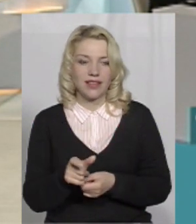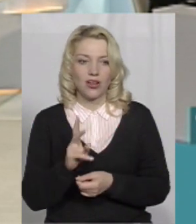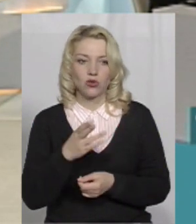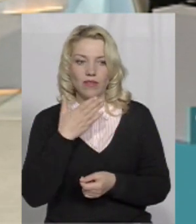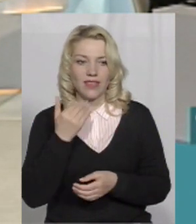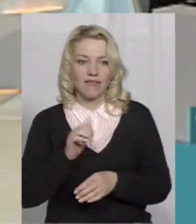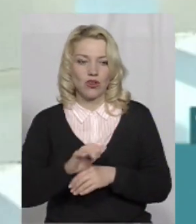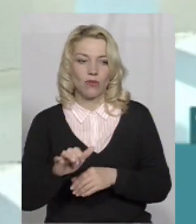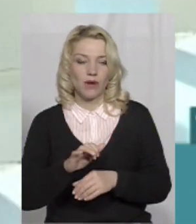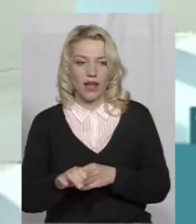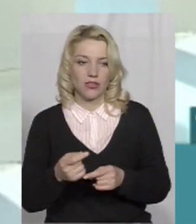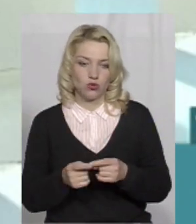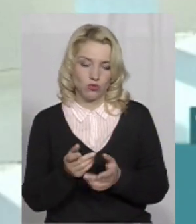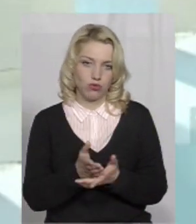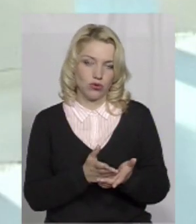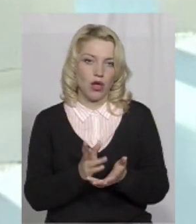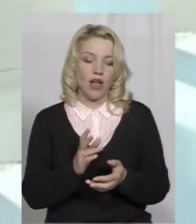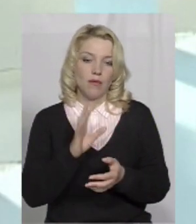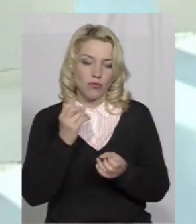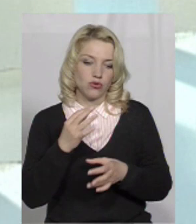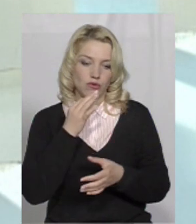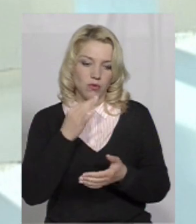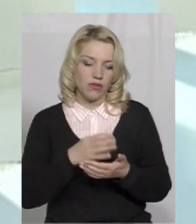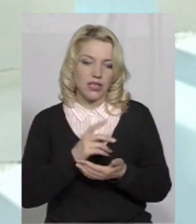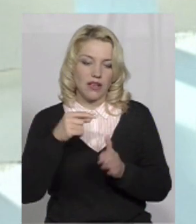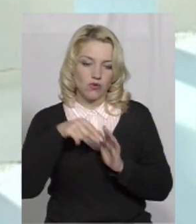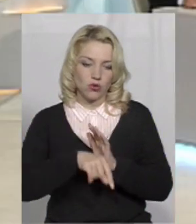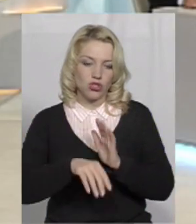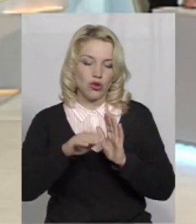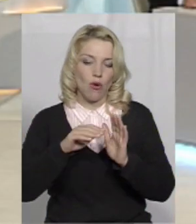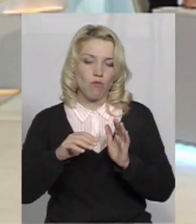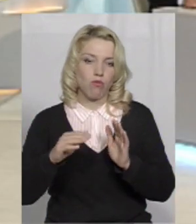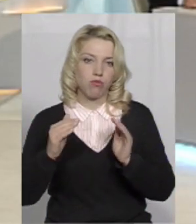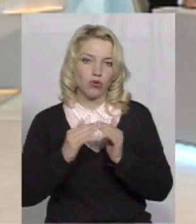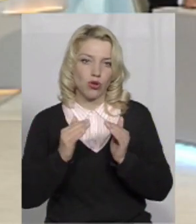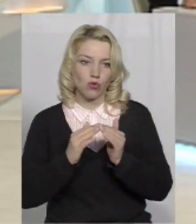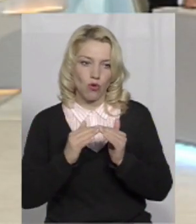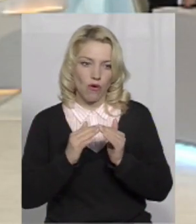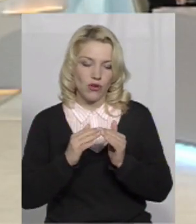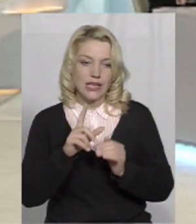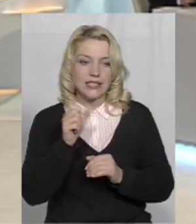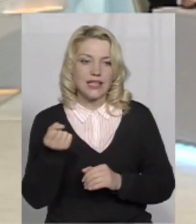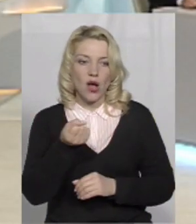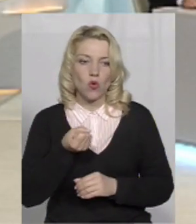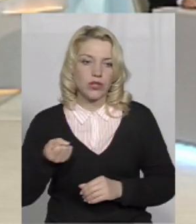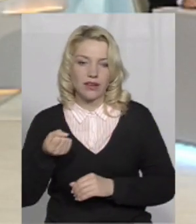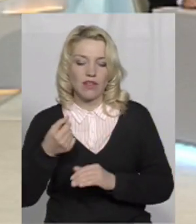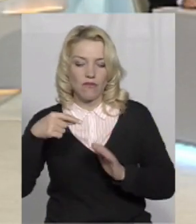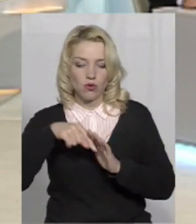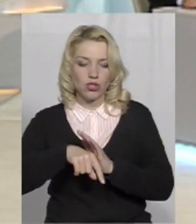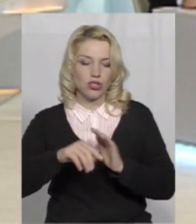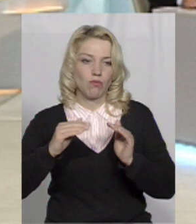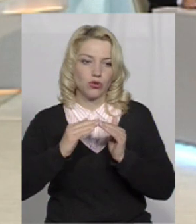не виробляє. Він просто відповідає за внутрішньобудинкову систему. За утримання внутрішньобудинкової, за утримання внутрішньобудинкової системи.